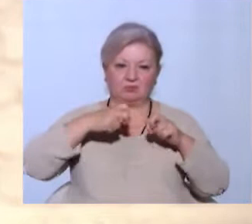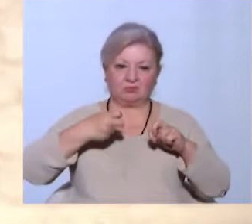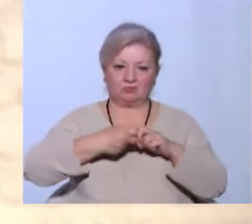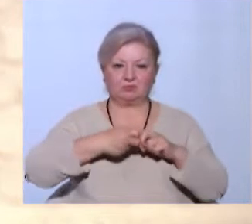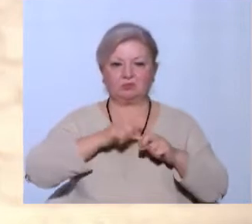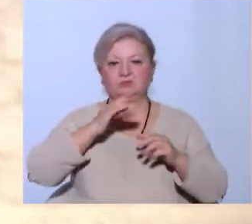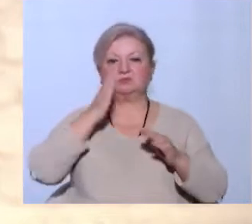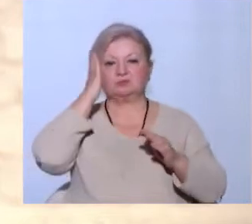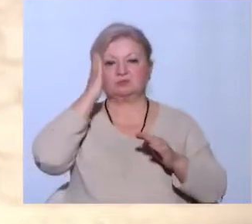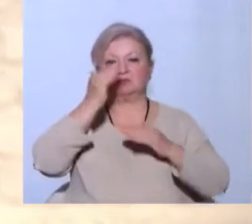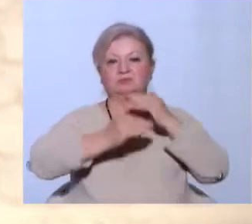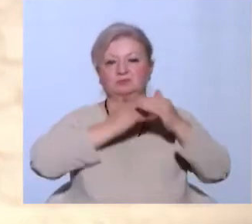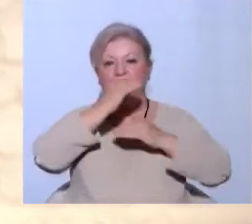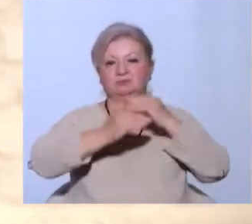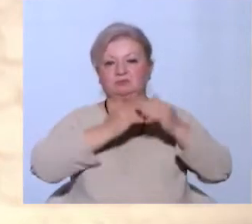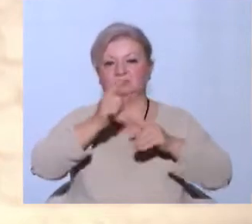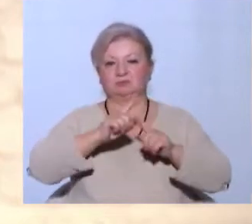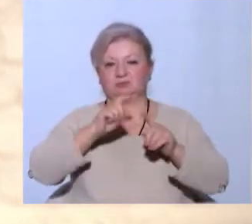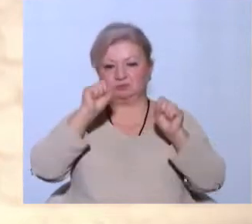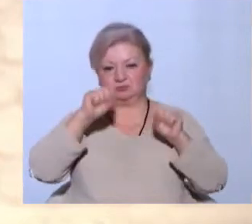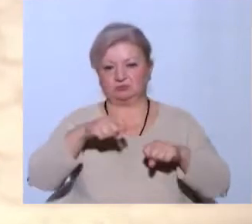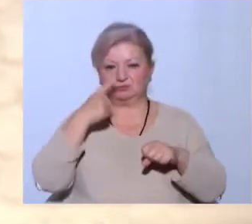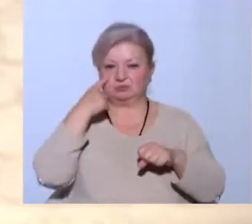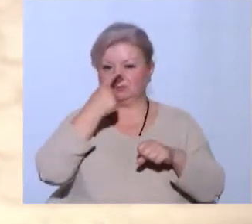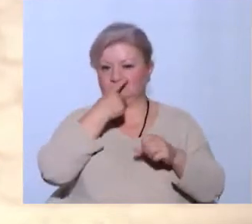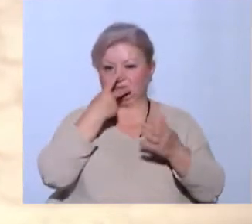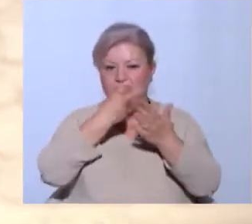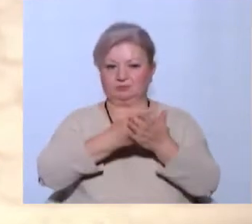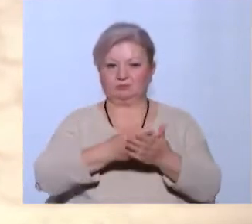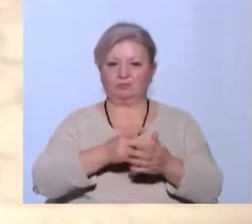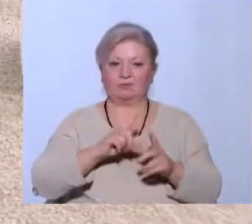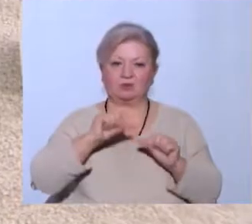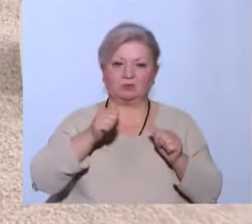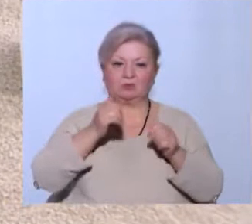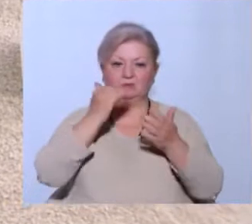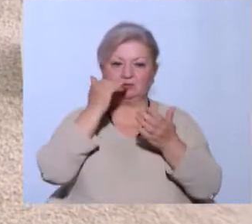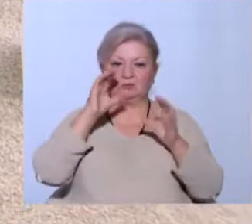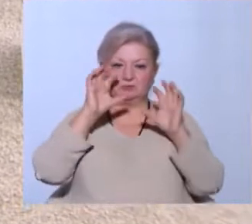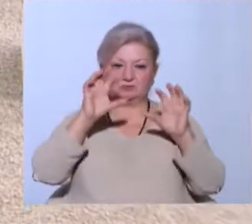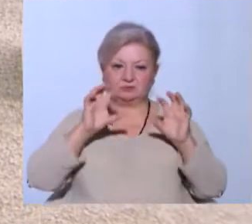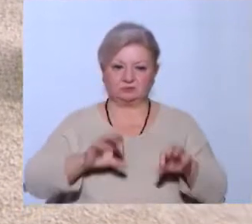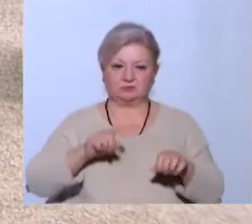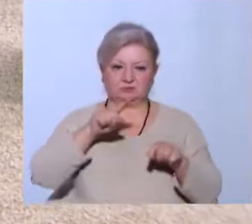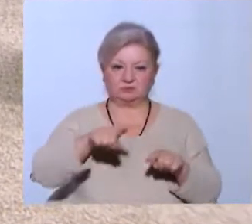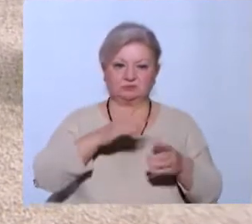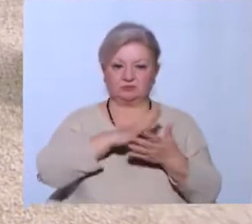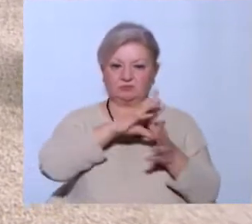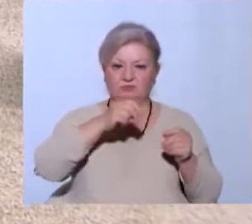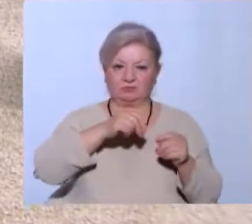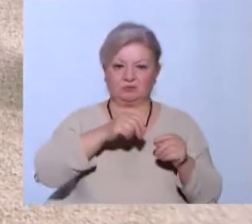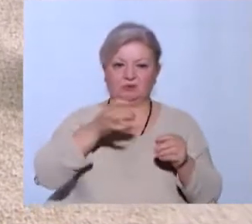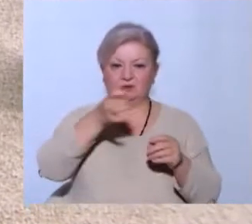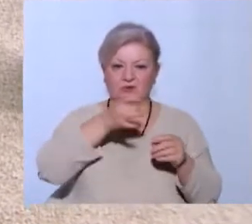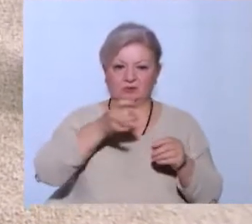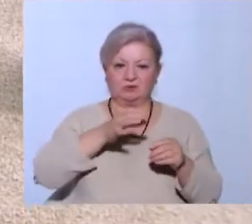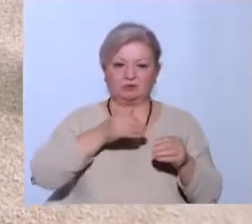სამომავლო განვითარების პერსპექტივების თქვენეული ხედვა. Როგორც წესი და გახსოვთ, ყოველი სამი რეგიონის